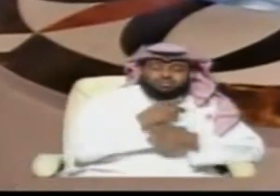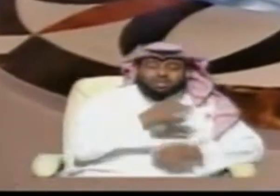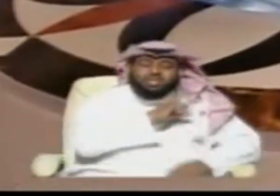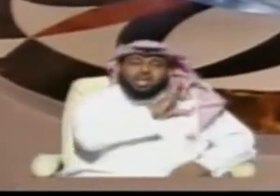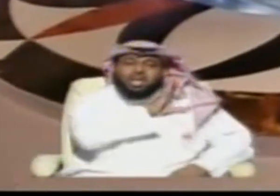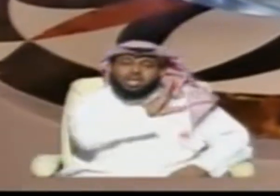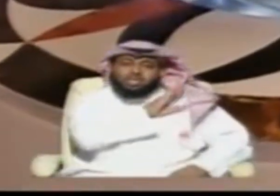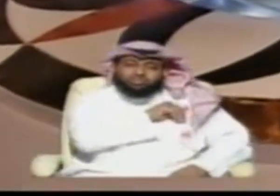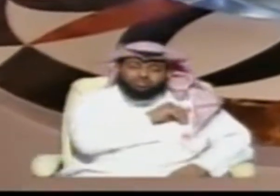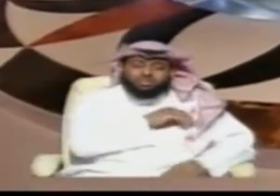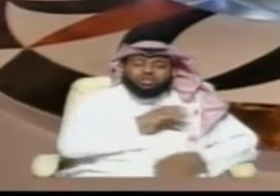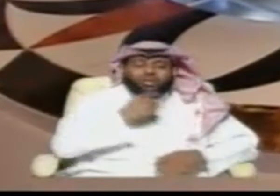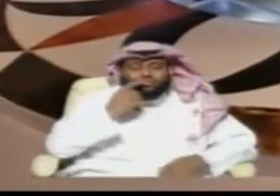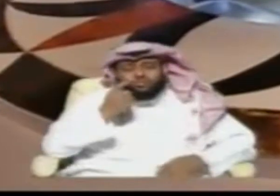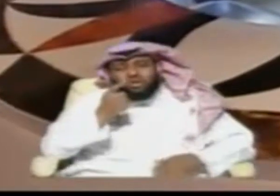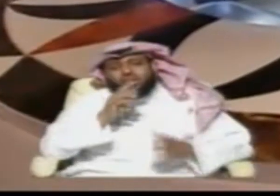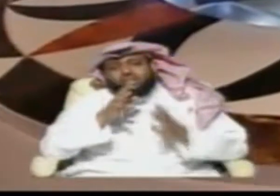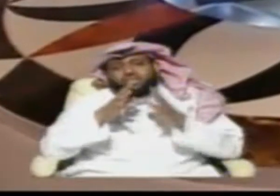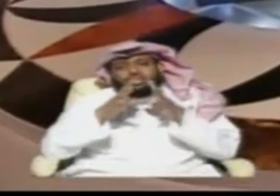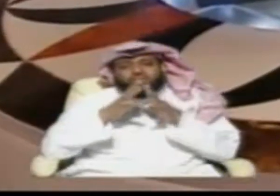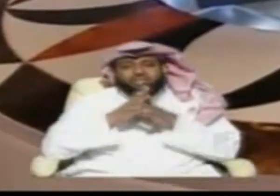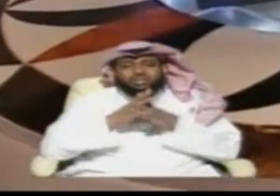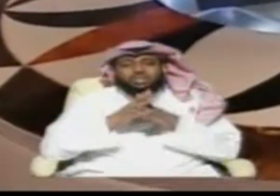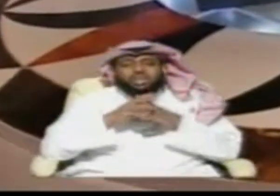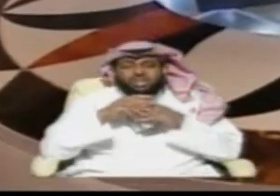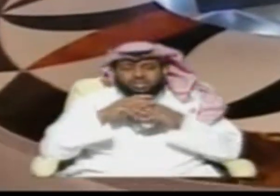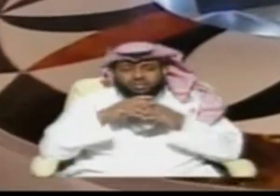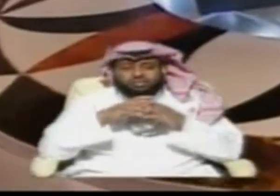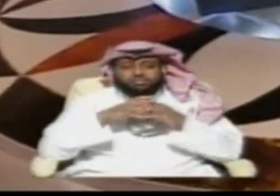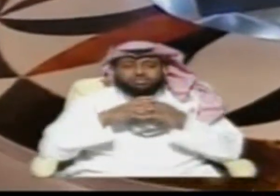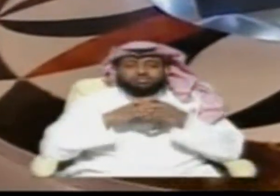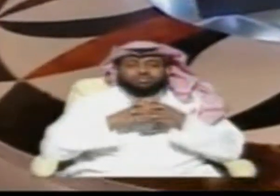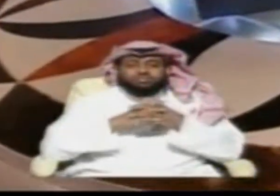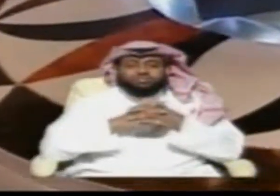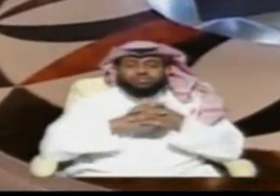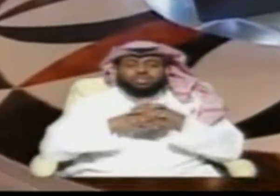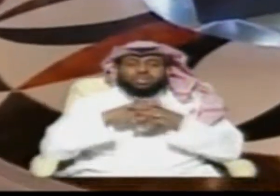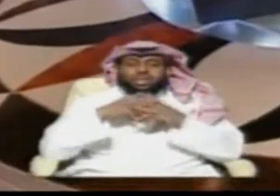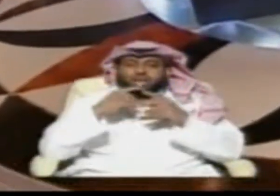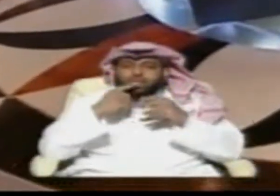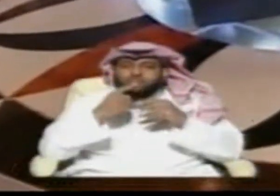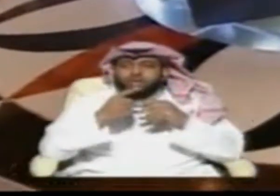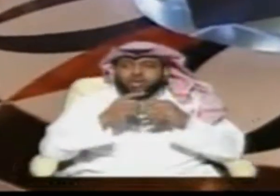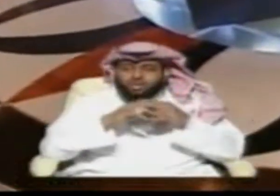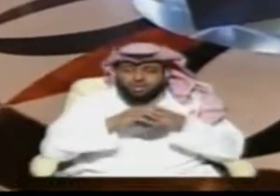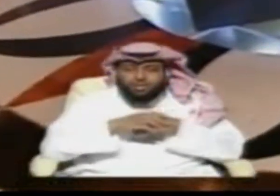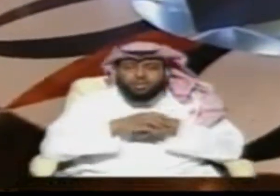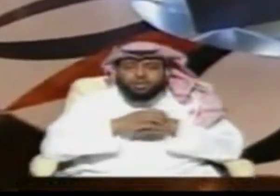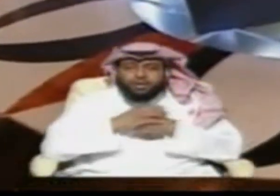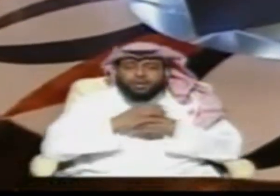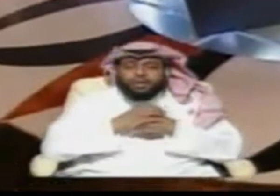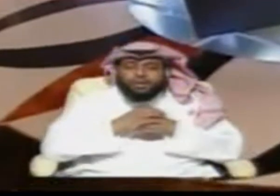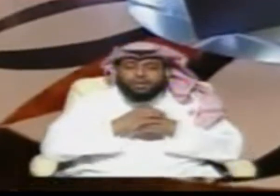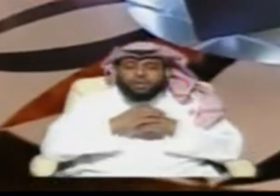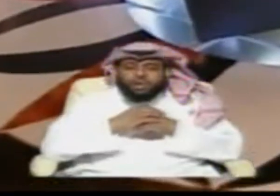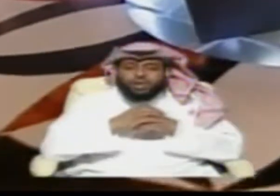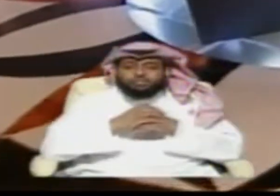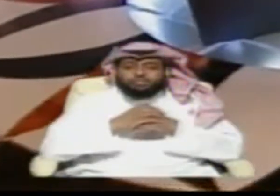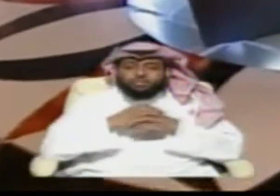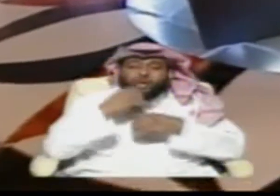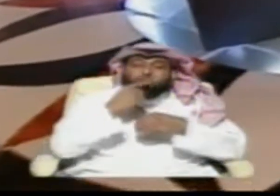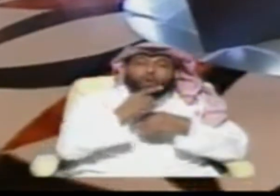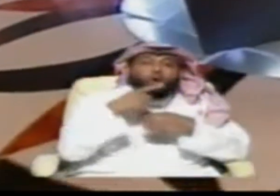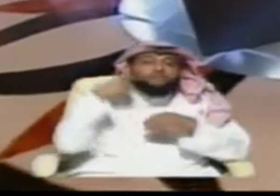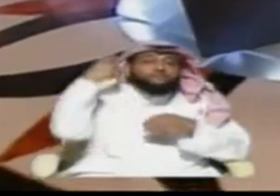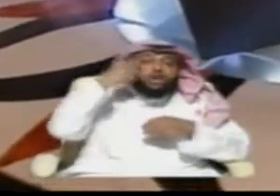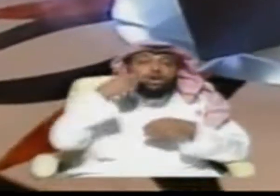بحث عن أسلحة أو محاربة إرهاب كما يزعمون. كل يبطش بخصمه ويقول لمحاربة الإرهاب.